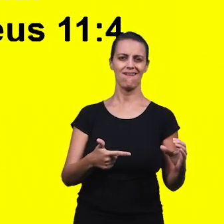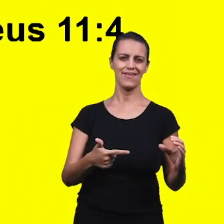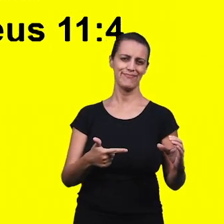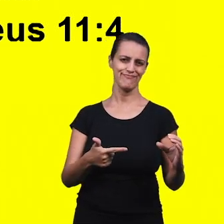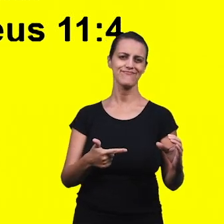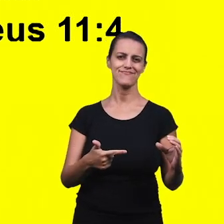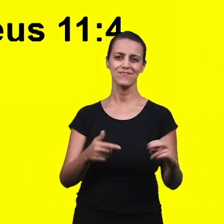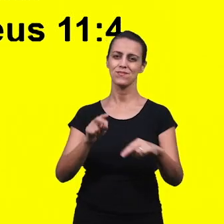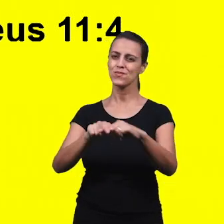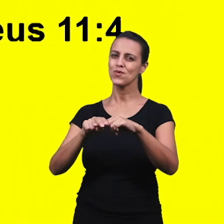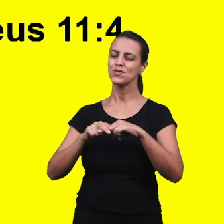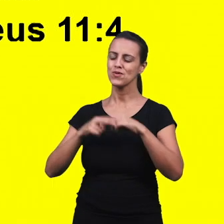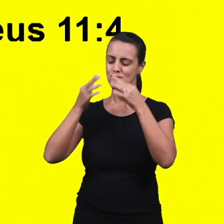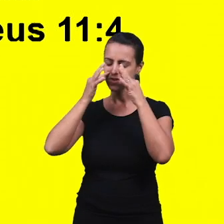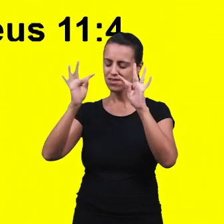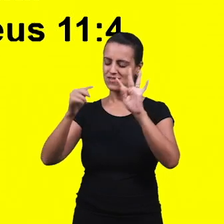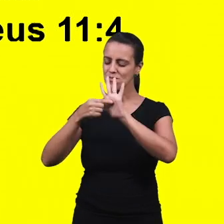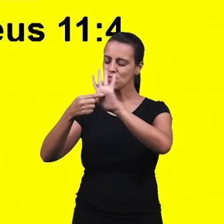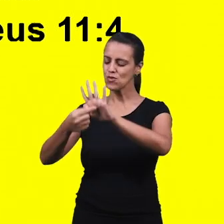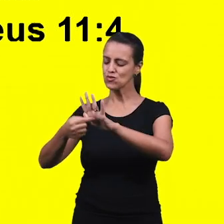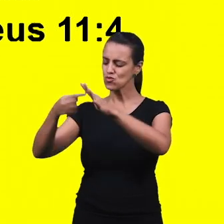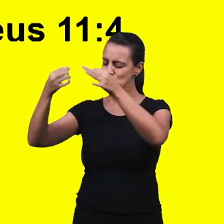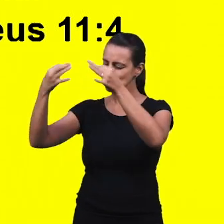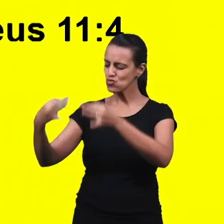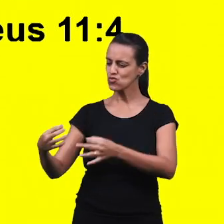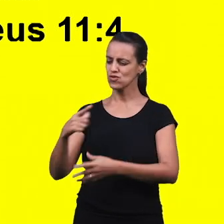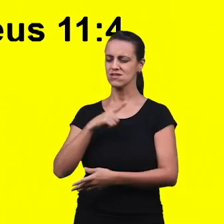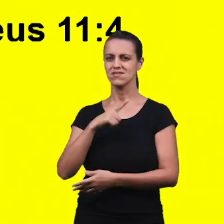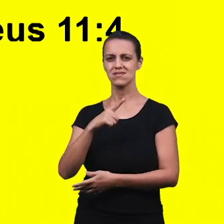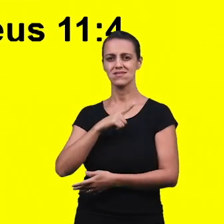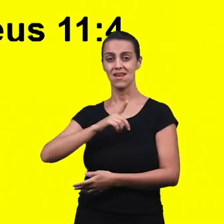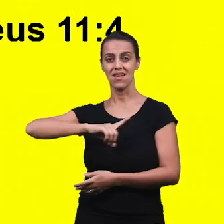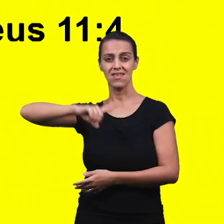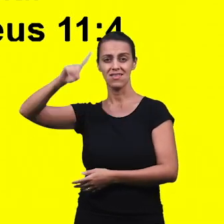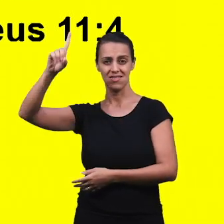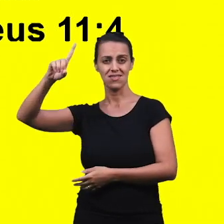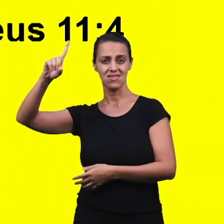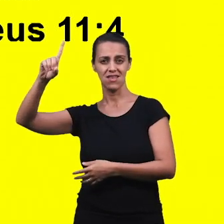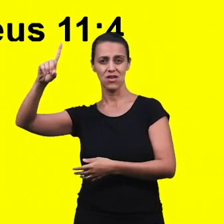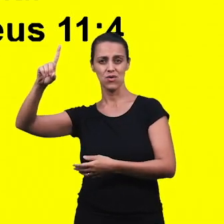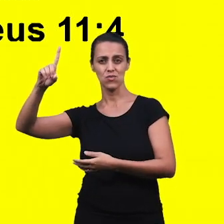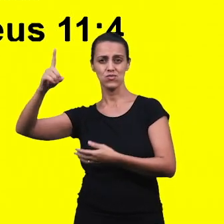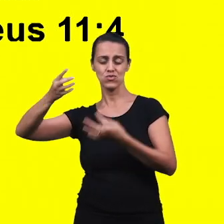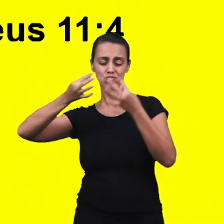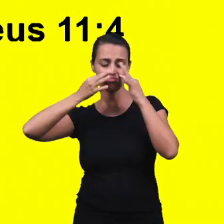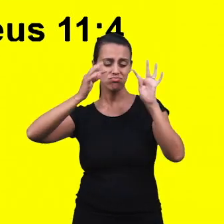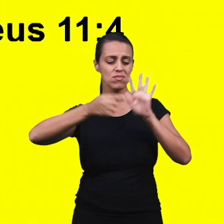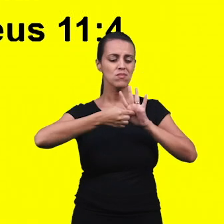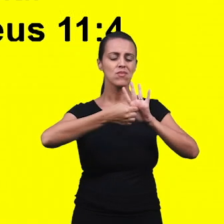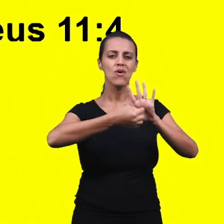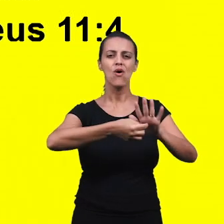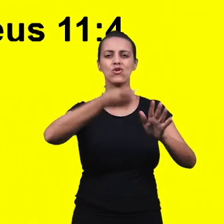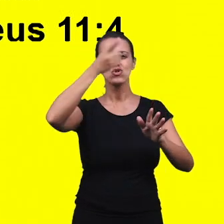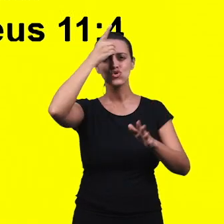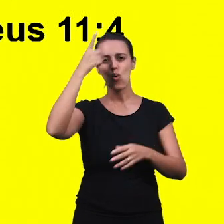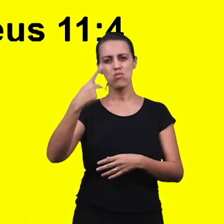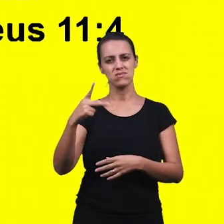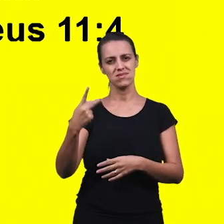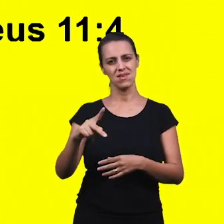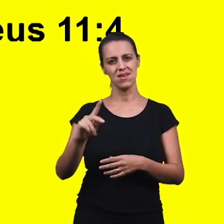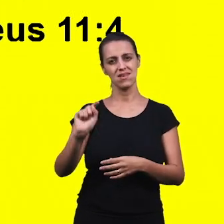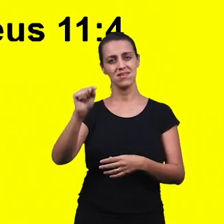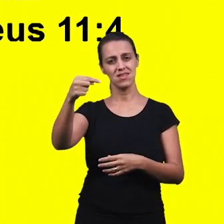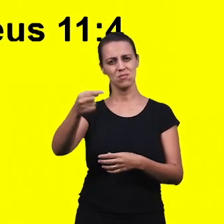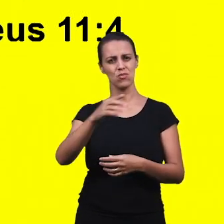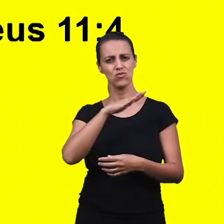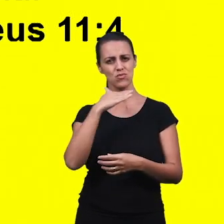que Caïn, par lequel il a eu un témoignage qui était juste, en donnant à Dieu le témoignage de ses dons, et